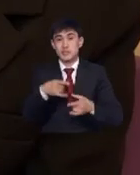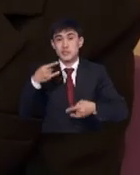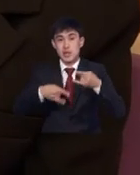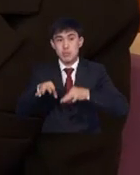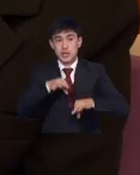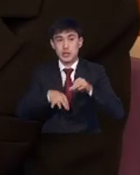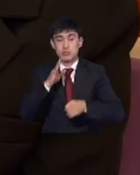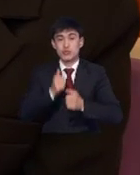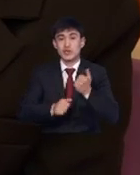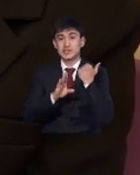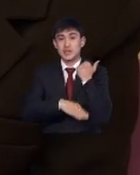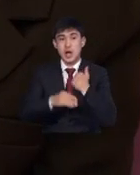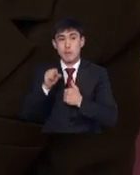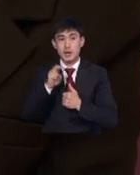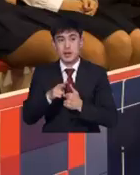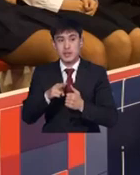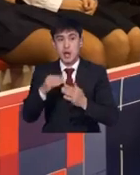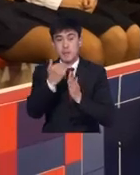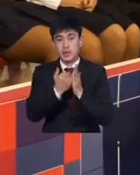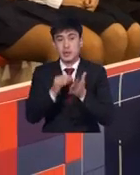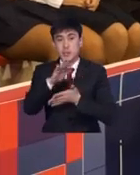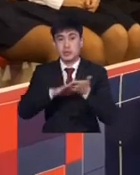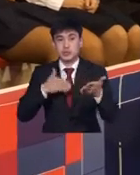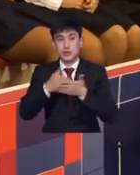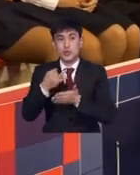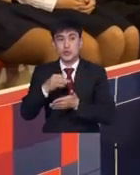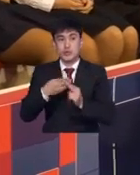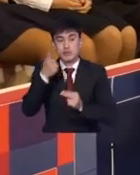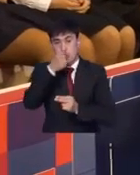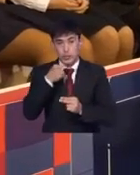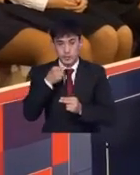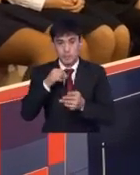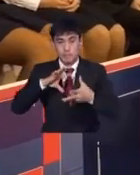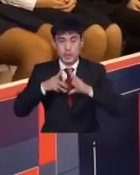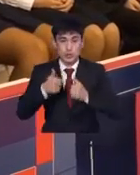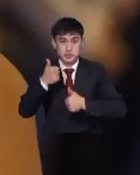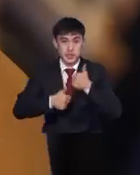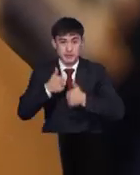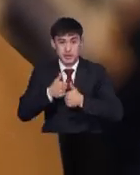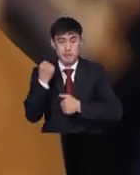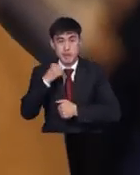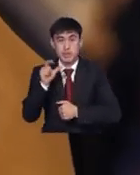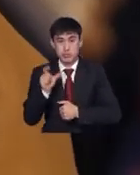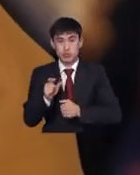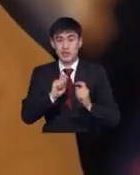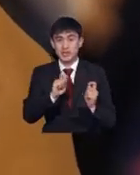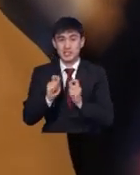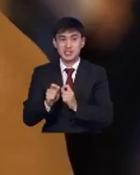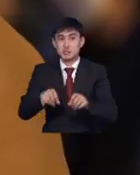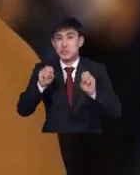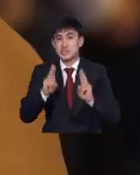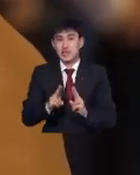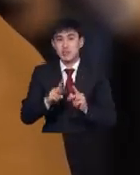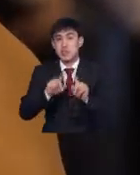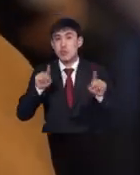телепроекта состоится в конце апреля, а сама программа продлится до июня текущего года. По итогам соревнований победители будут награждены